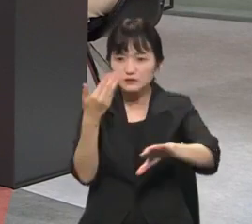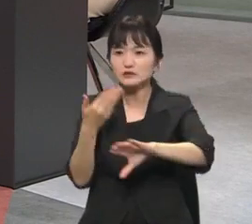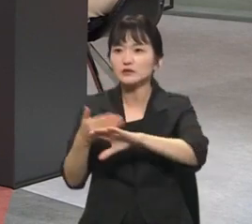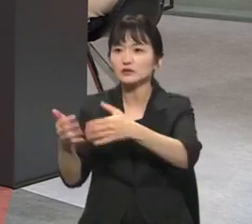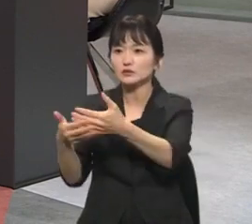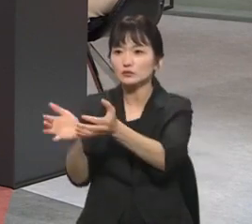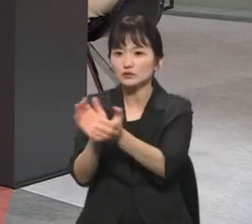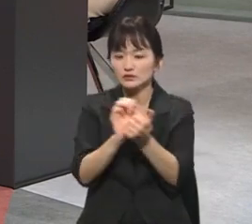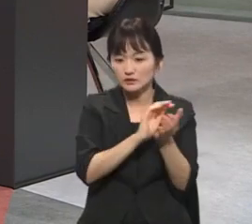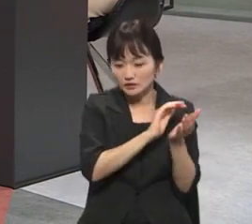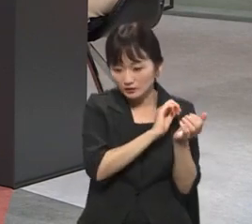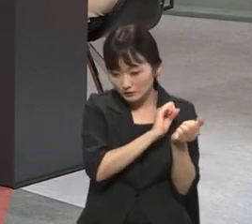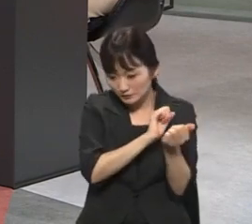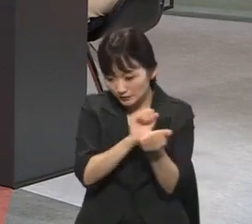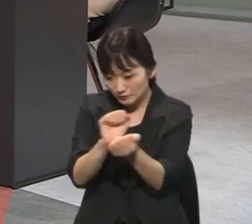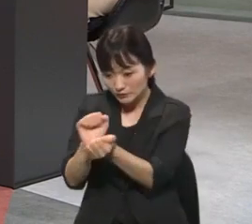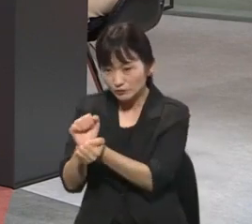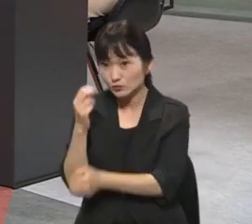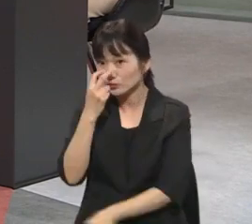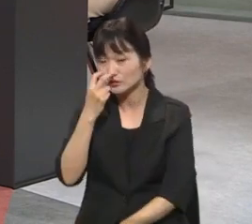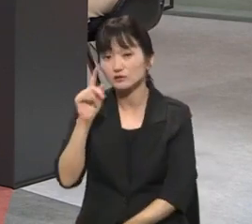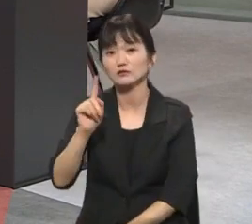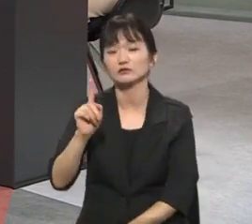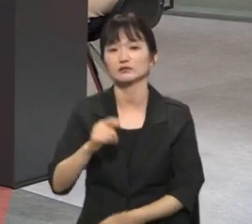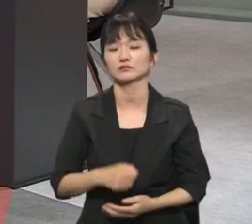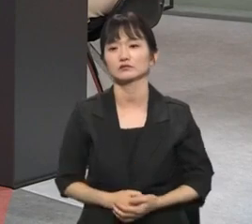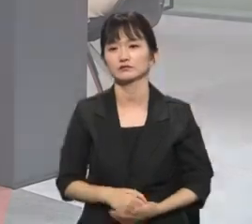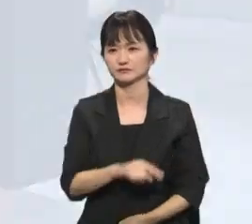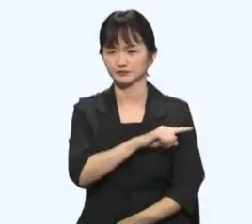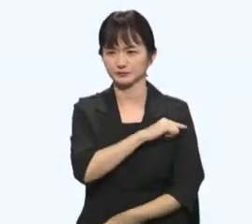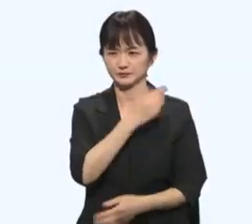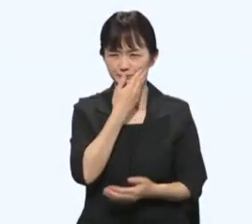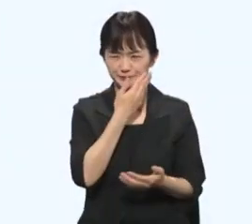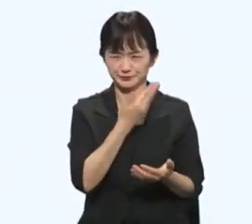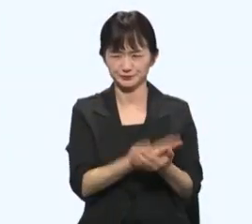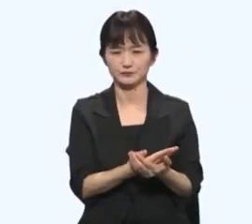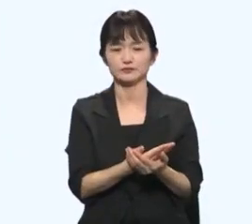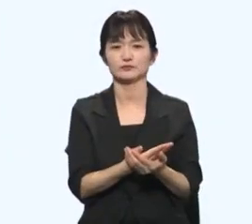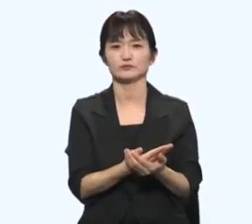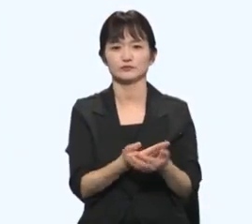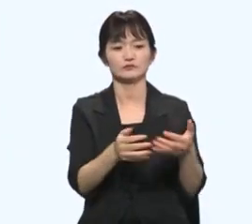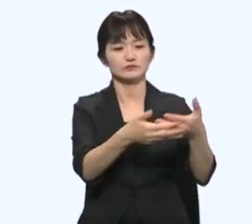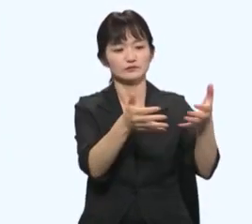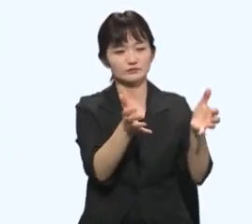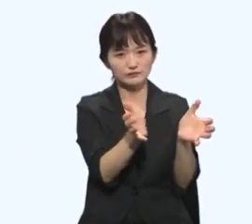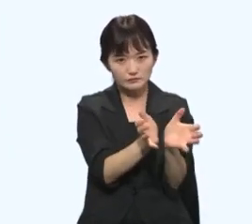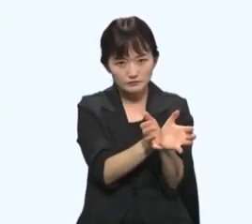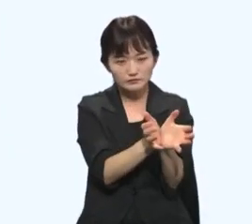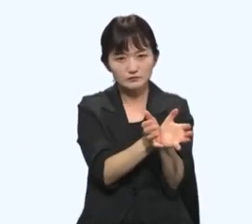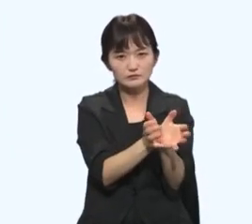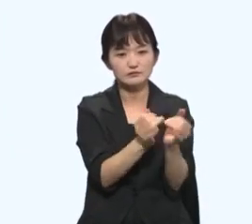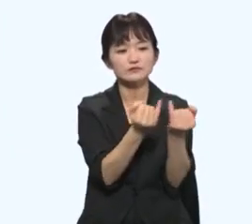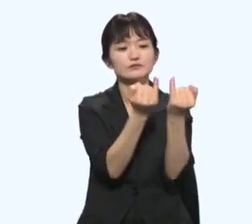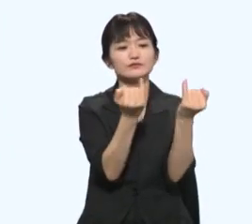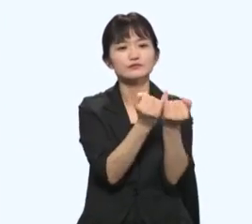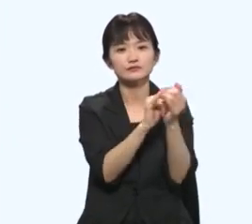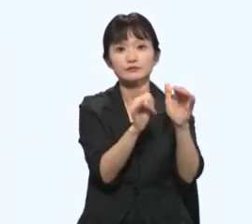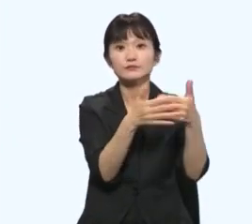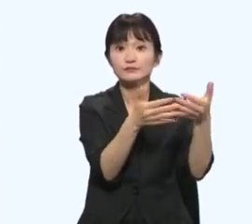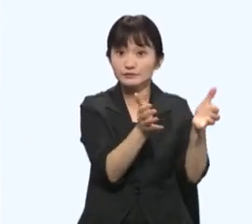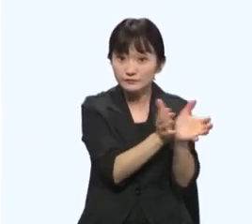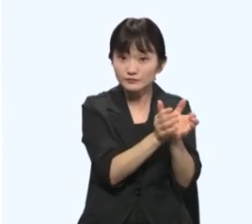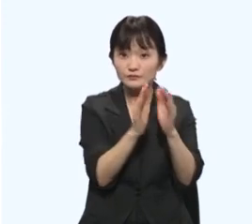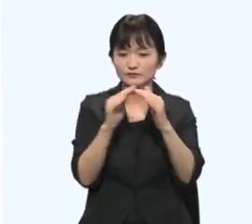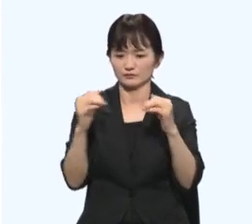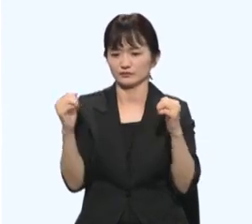부처까지 뭐 하긴 하겠지만 뭐 아무래도 가장 핵심적인 두 부처라고 하면 기본적으로 여성가족부랑 전북